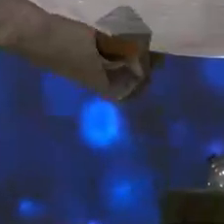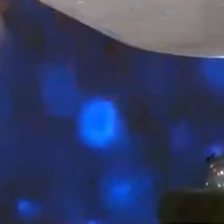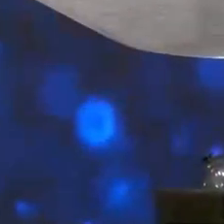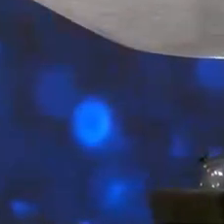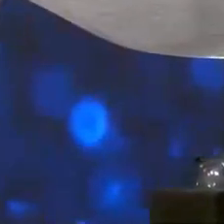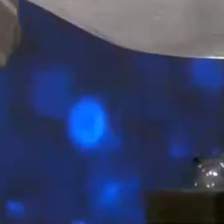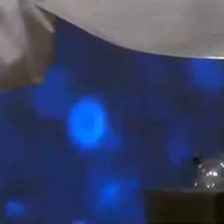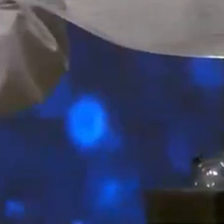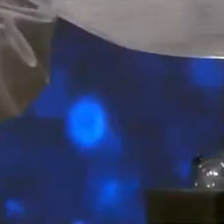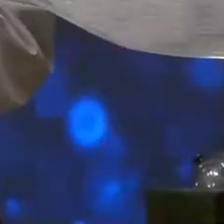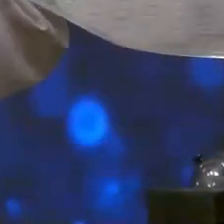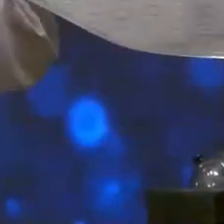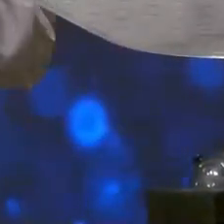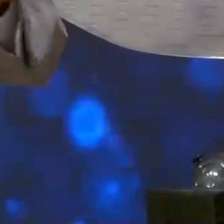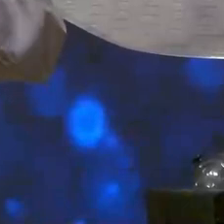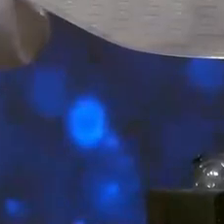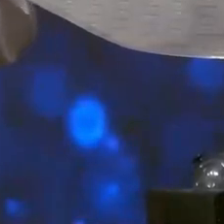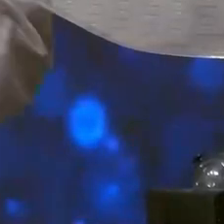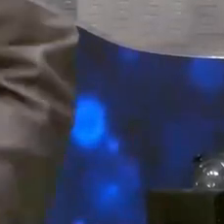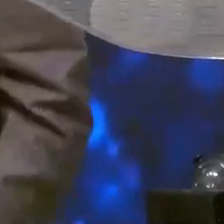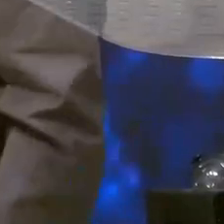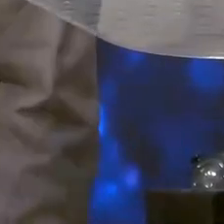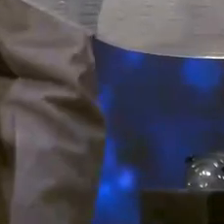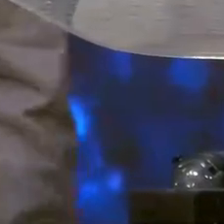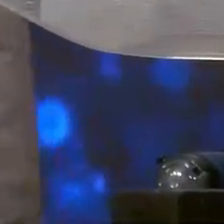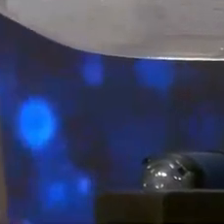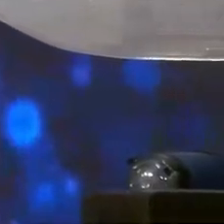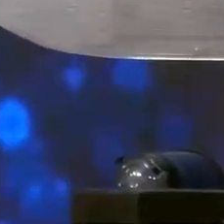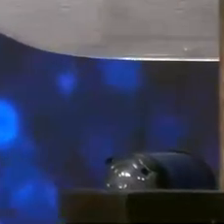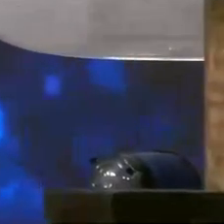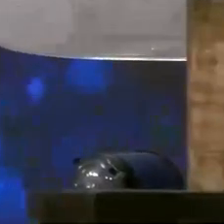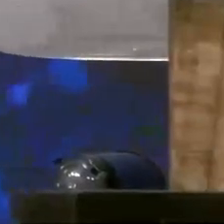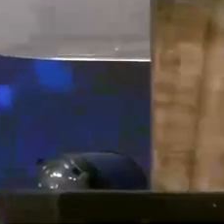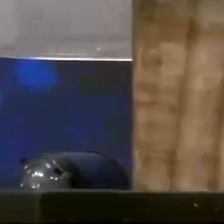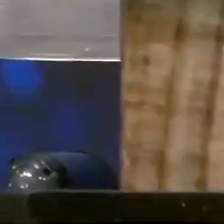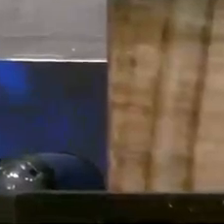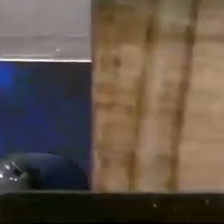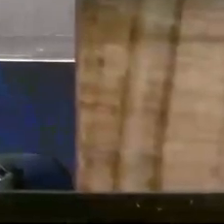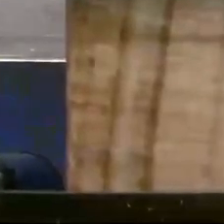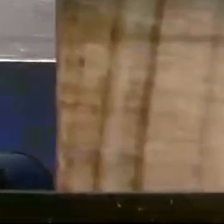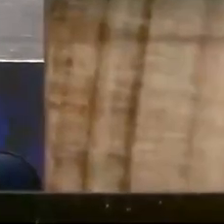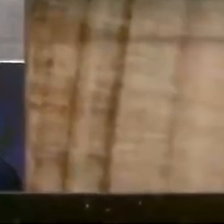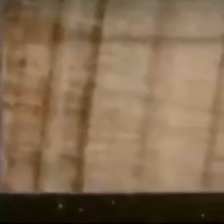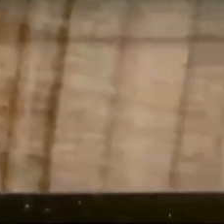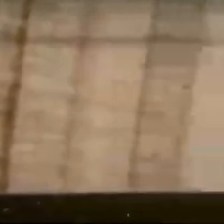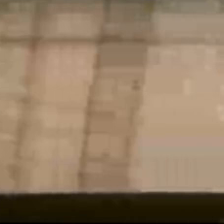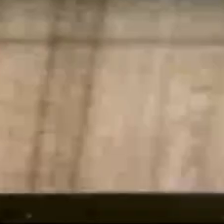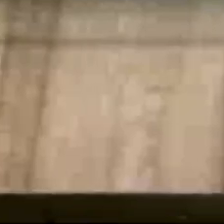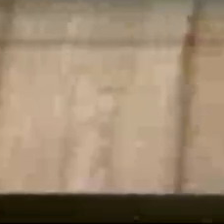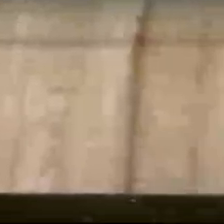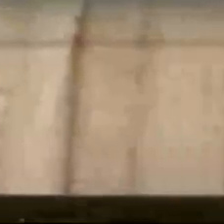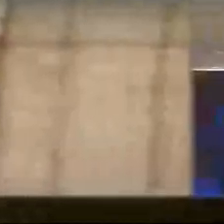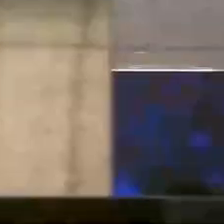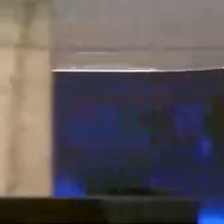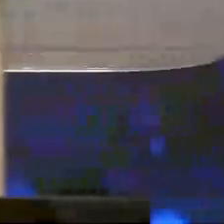et cela. Quel que soit ce qui se passe, cet évangile du royaume sera prêché dans tout, sera